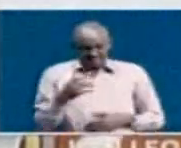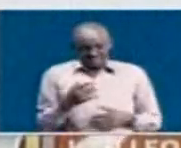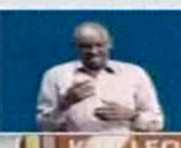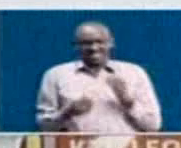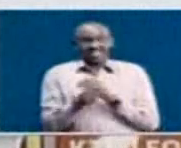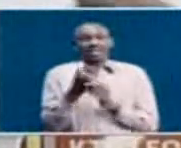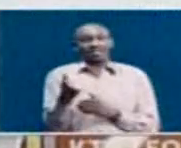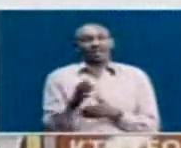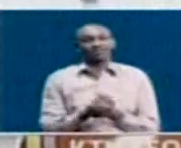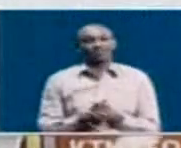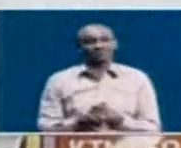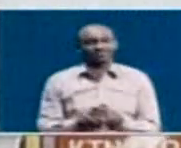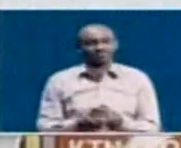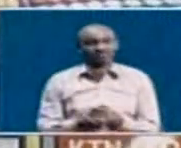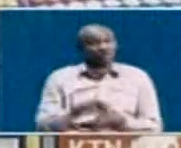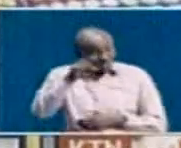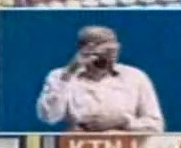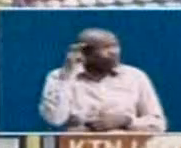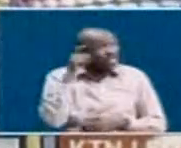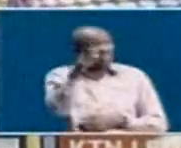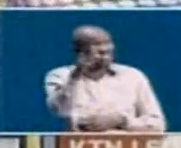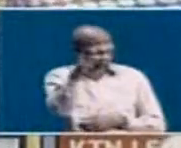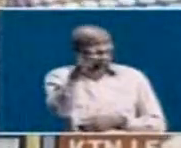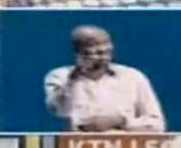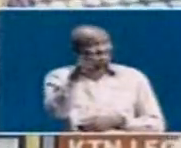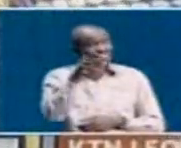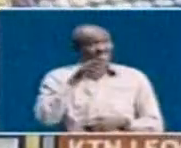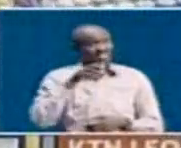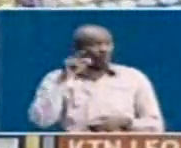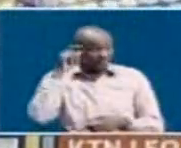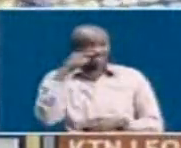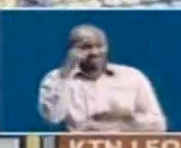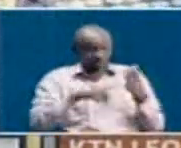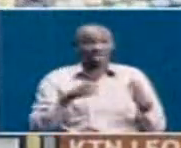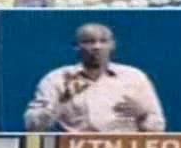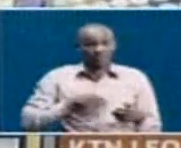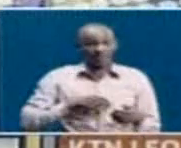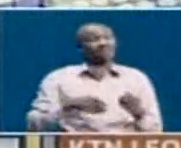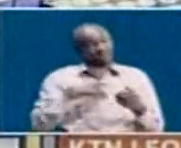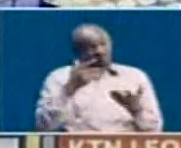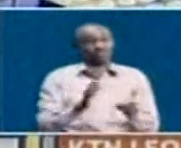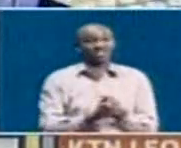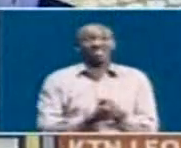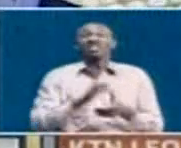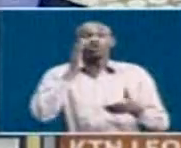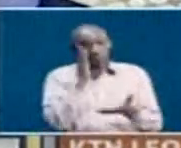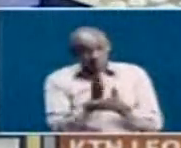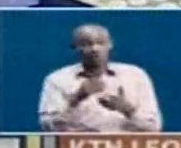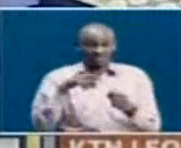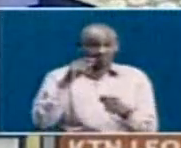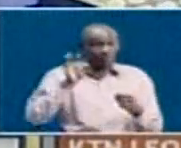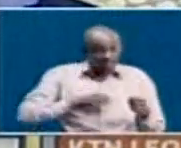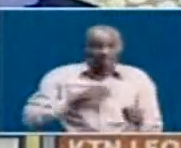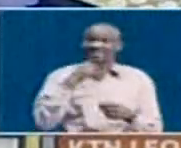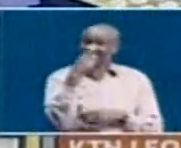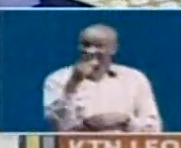inatishiwa. Shikilia hapo hapo. Ikiposa umemsikia babu akasiaka. Atuambie sio wanawake tusifiche. Nzuri sana. Je, ni sawa kwa sio wanawake